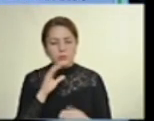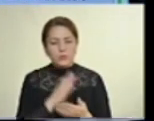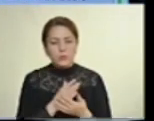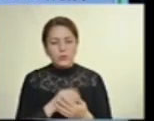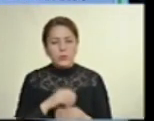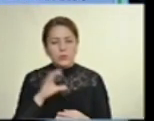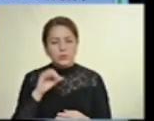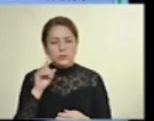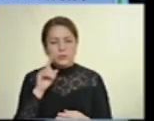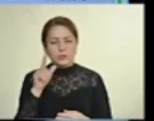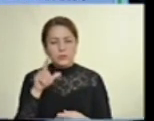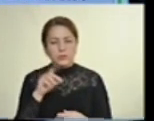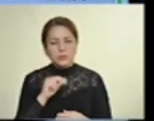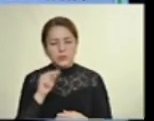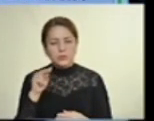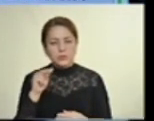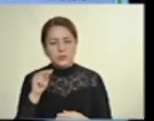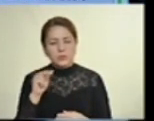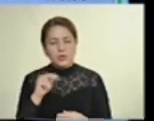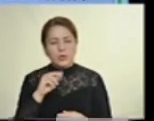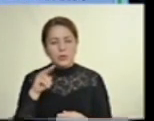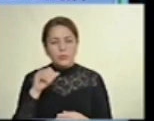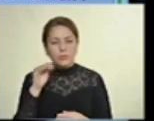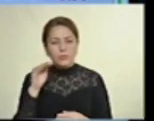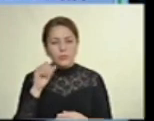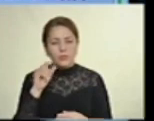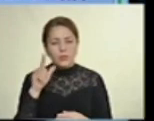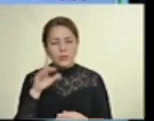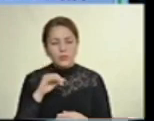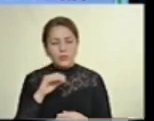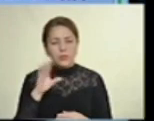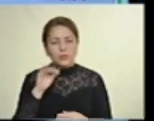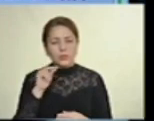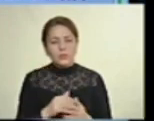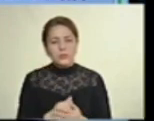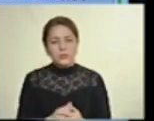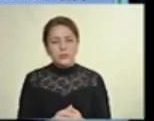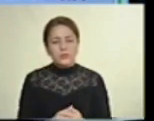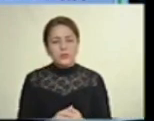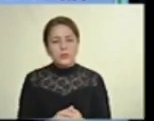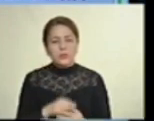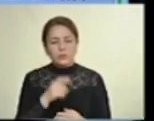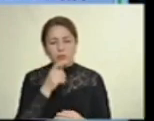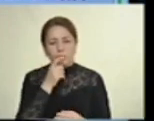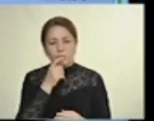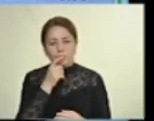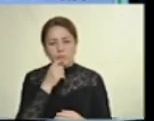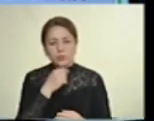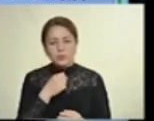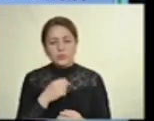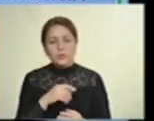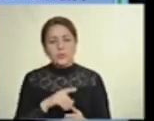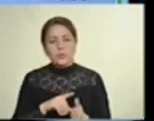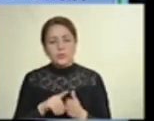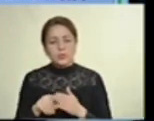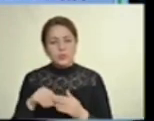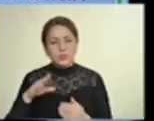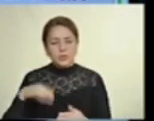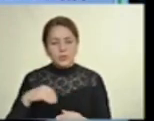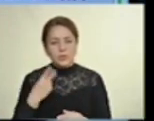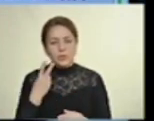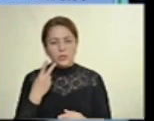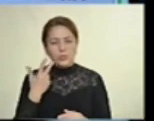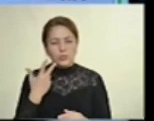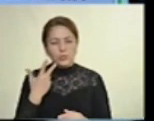Suzgich pufagi ichak bilan ingichka naycha orqali tutashgan bo'ladi. Tuxumdan chiqqandan keyin 2-3